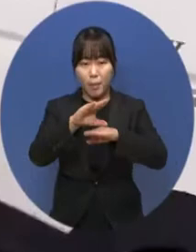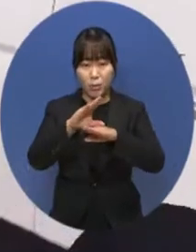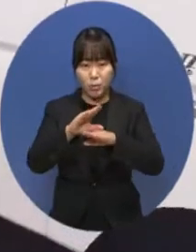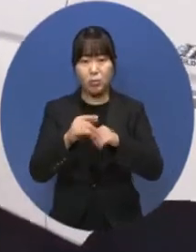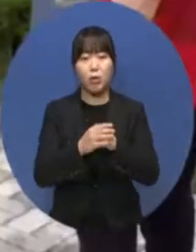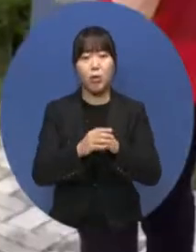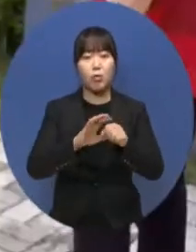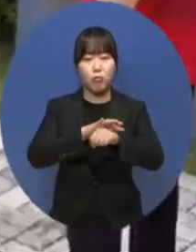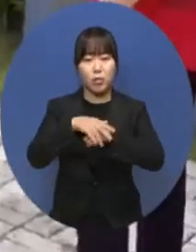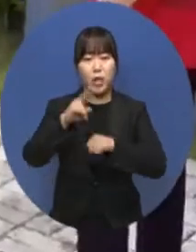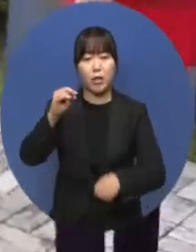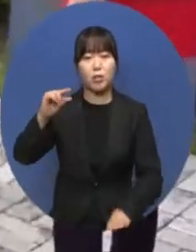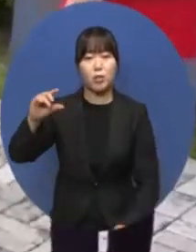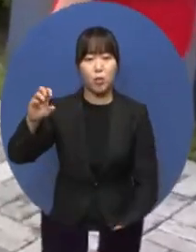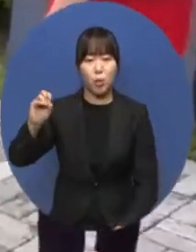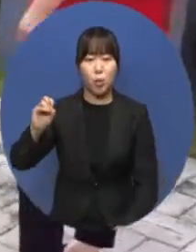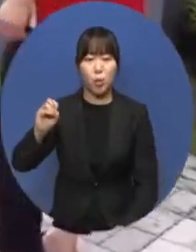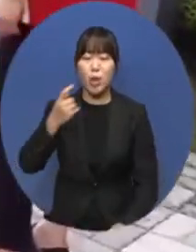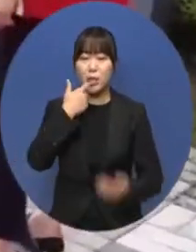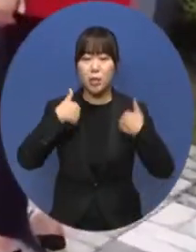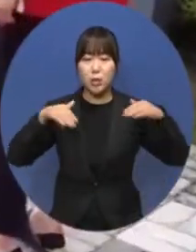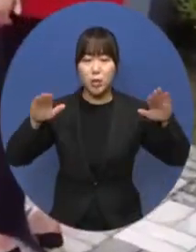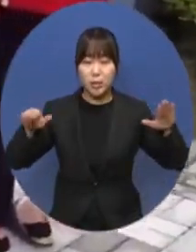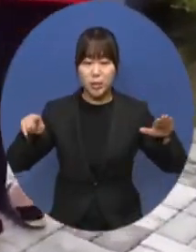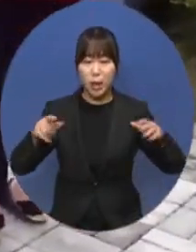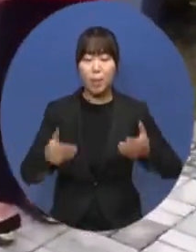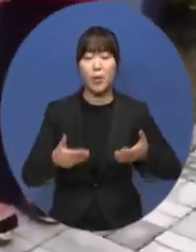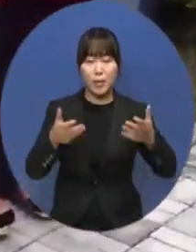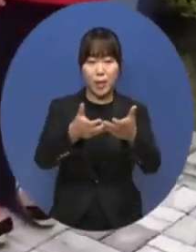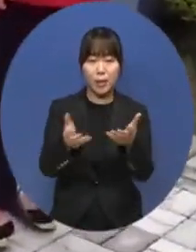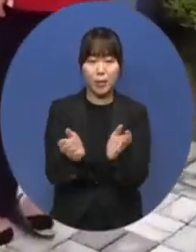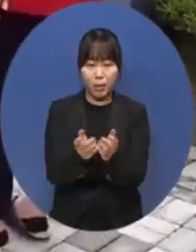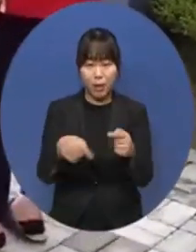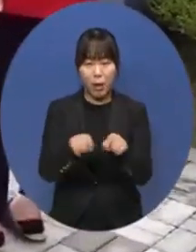NGO 천사보금자리 봉사단을 중심으로 경기 북부